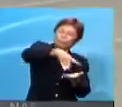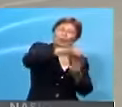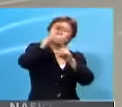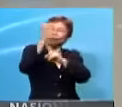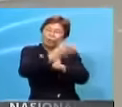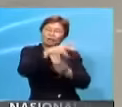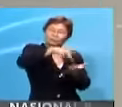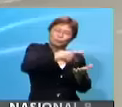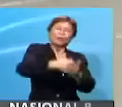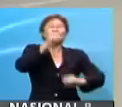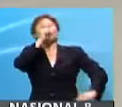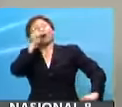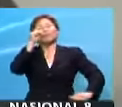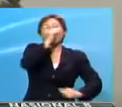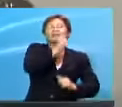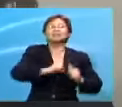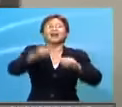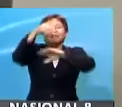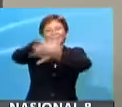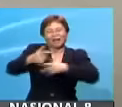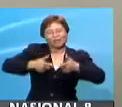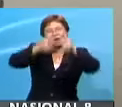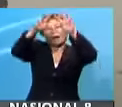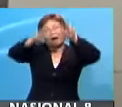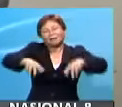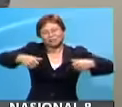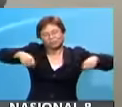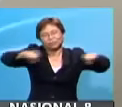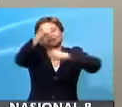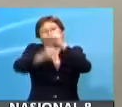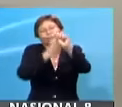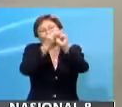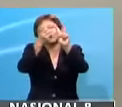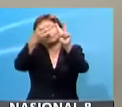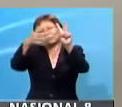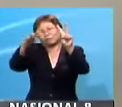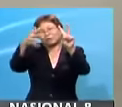kebudayaan, persembahan artis serta night run ASEAN Riders 2015.